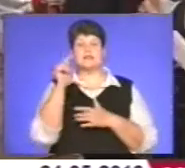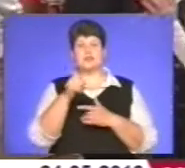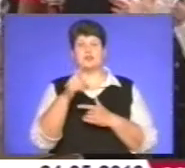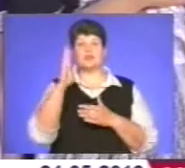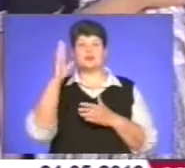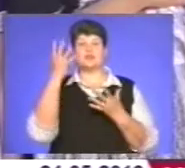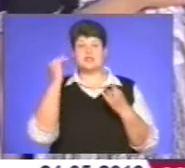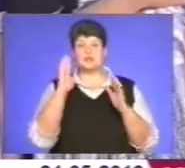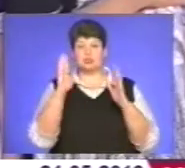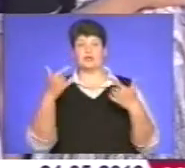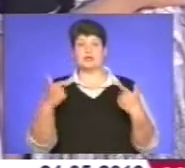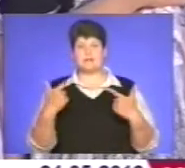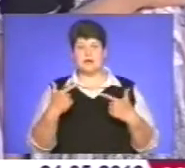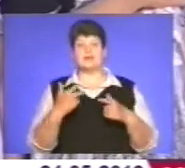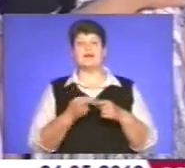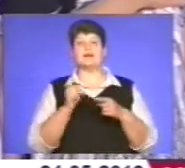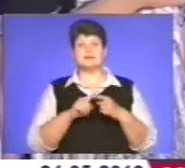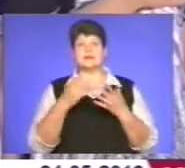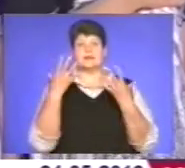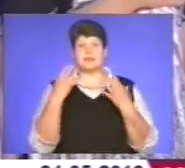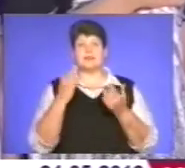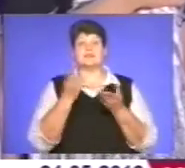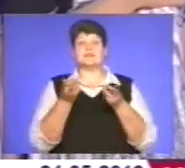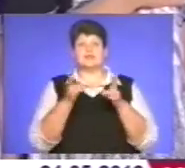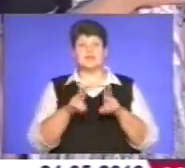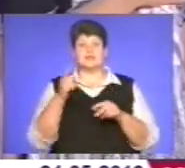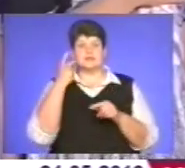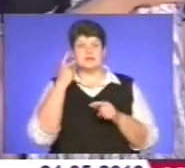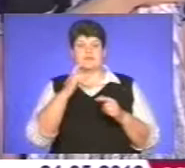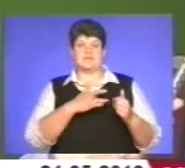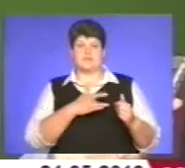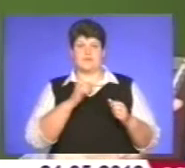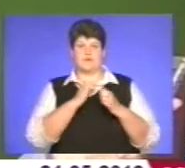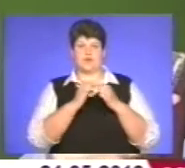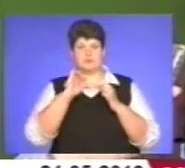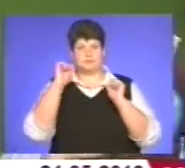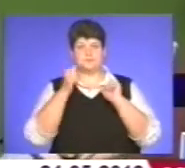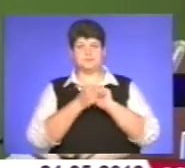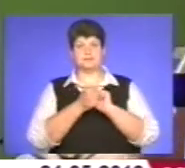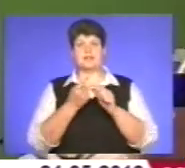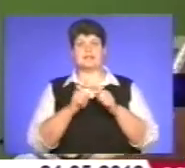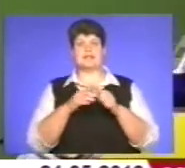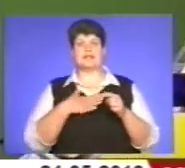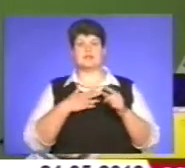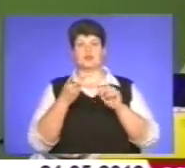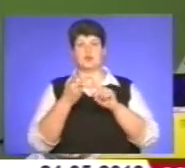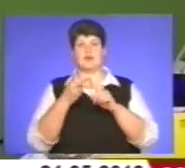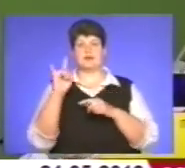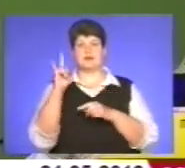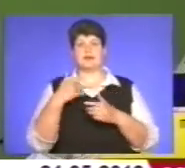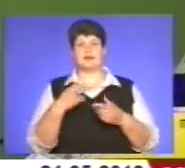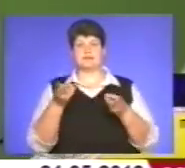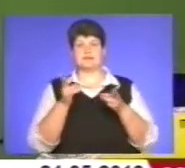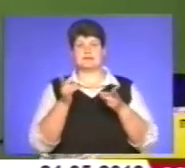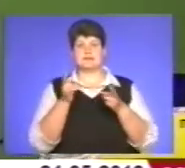ще випускні екзамени, та саме цей день назавжди залишиться у серці кожного. Це наша друга дитина, яка закінчує